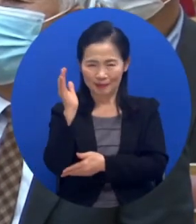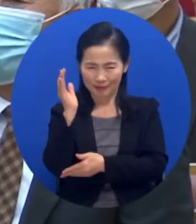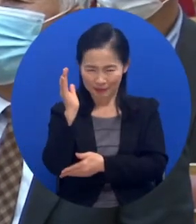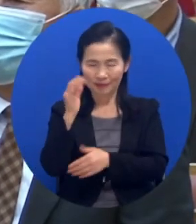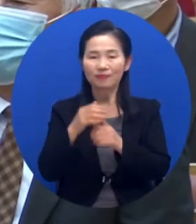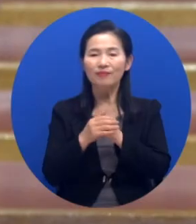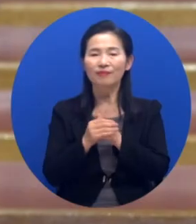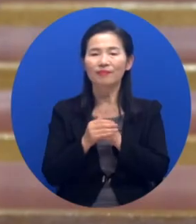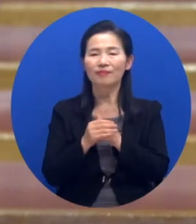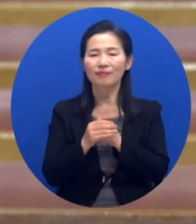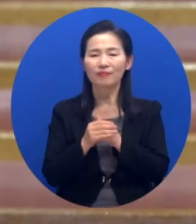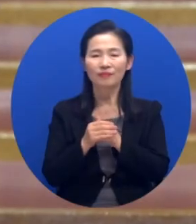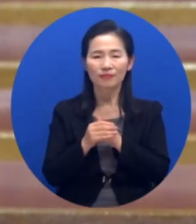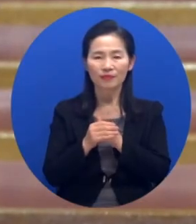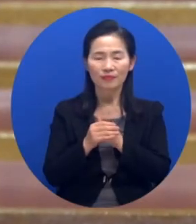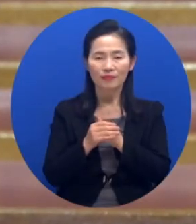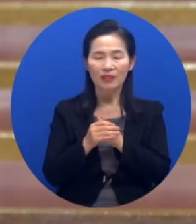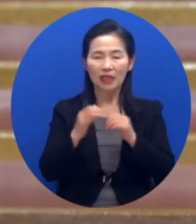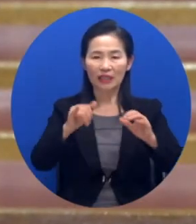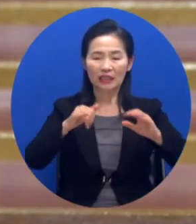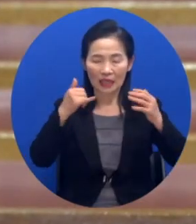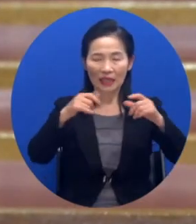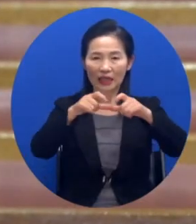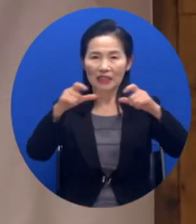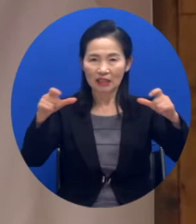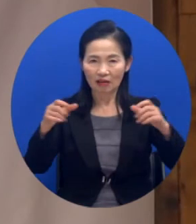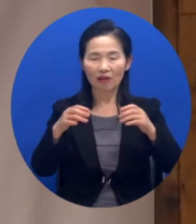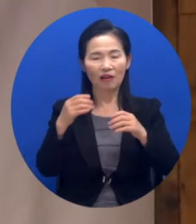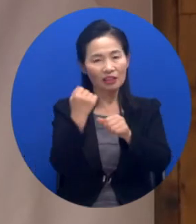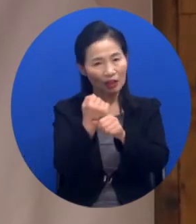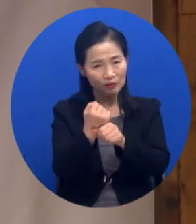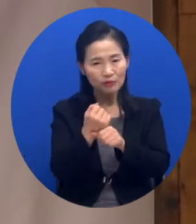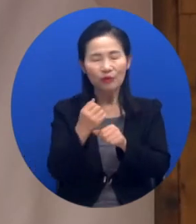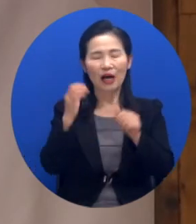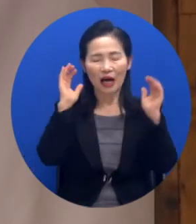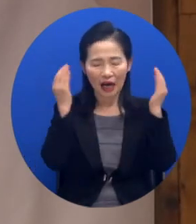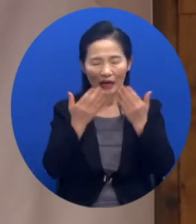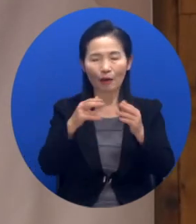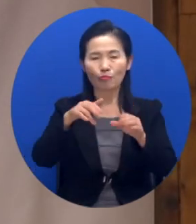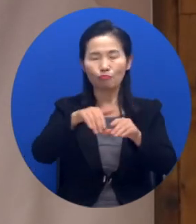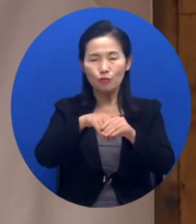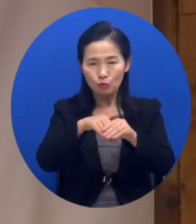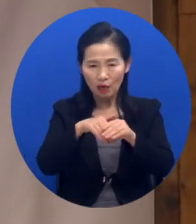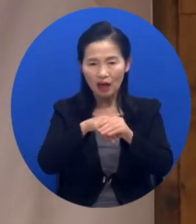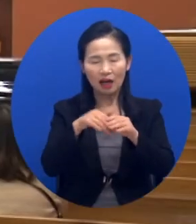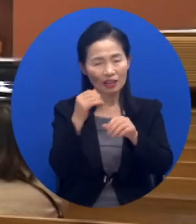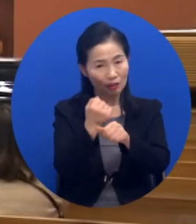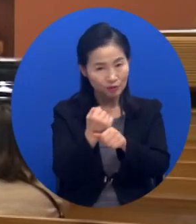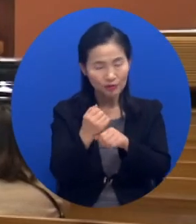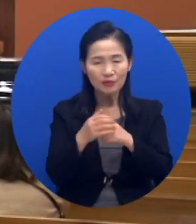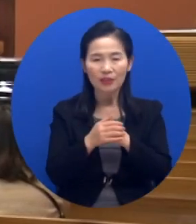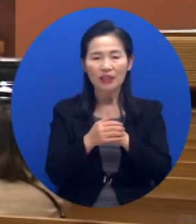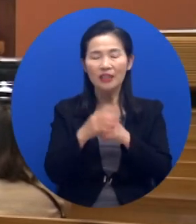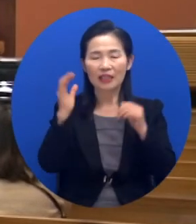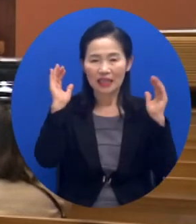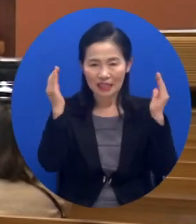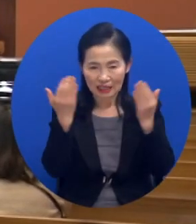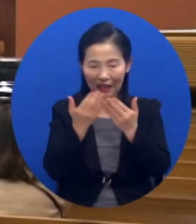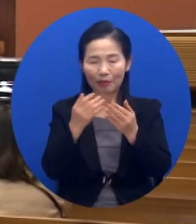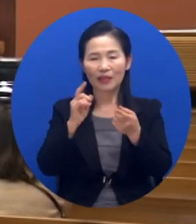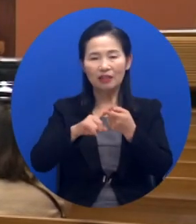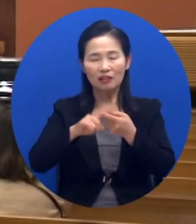강의가 진행 되십니다 세계 지역 연구소 아랍 문화 연구원은 지역별 온 오프라인 이슬람 세미나 를